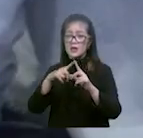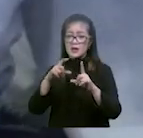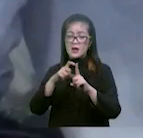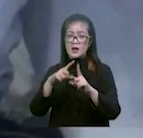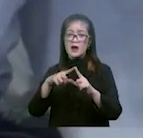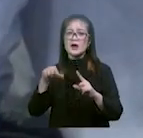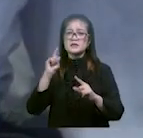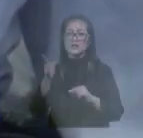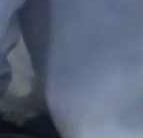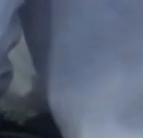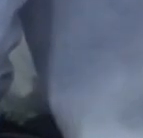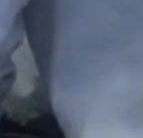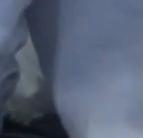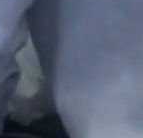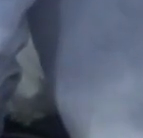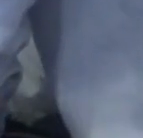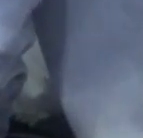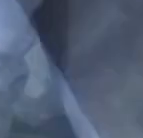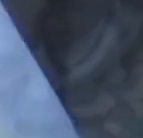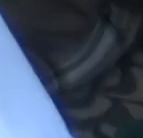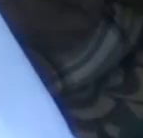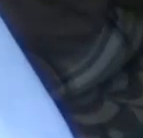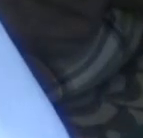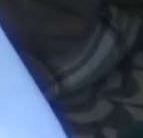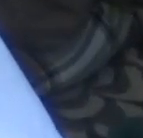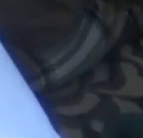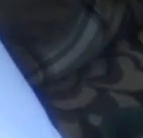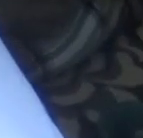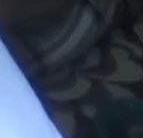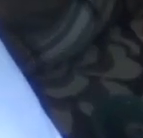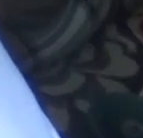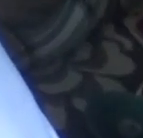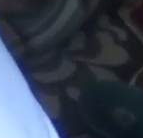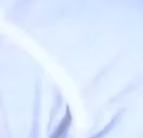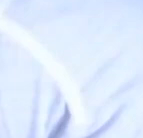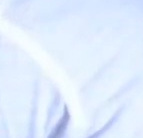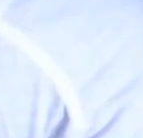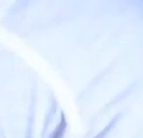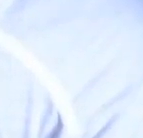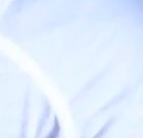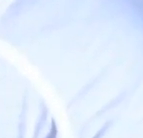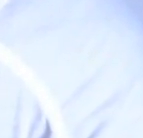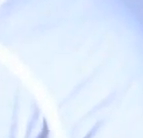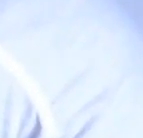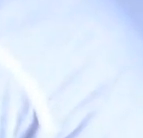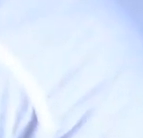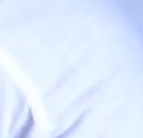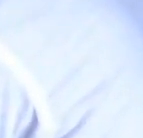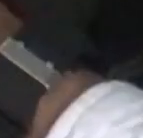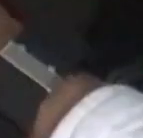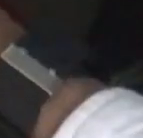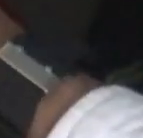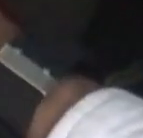Barat. Disaksikan penghulu, orang tua dan warga, Didin pengantin pria mengucapkan ijab kabul dan menyerahkan gelang emas untuk pengantin